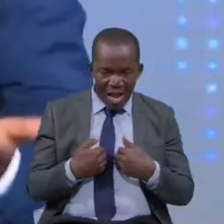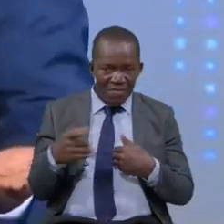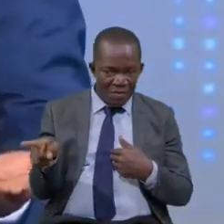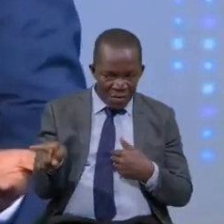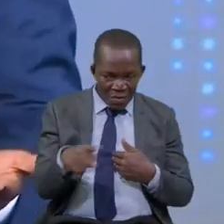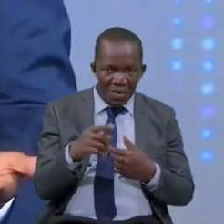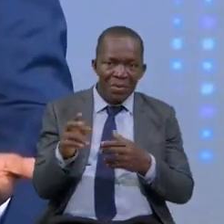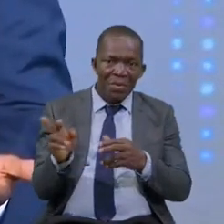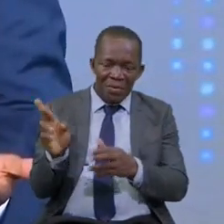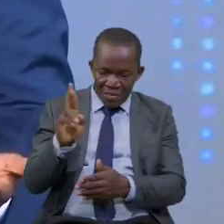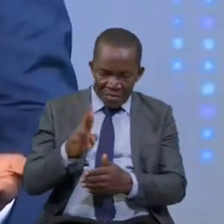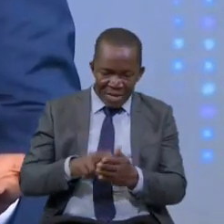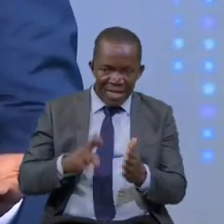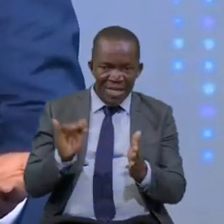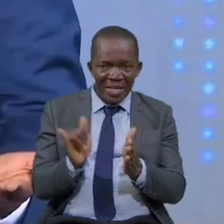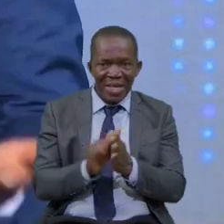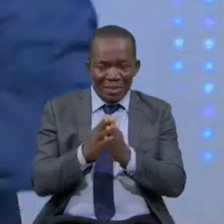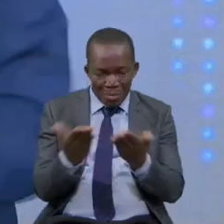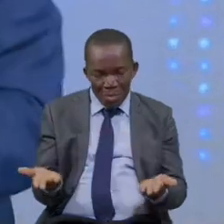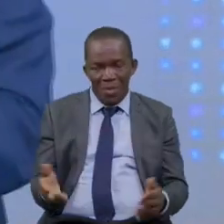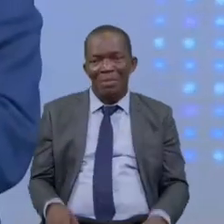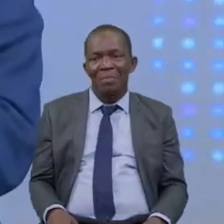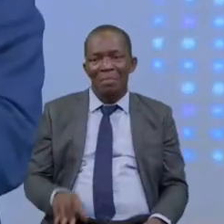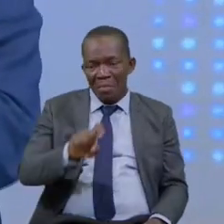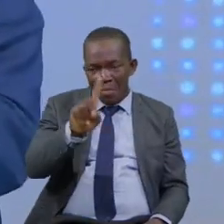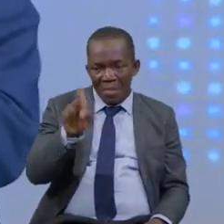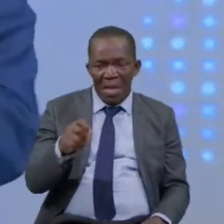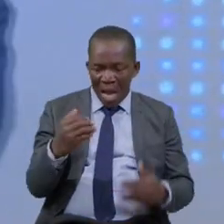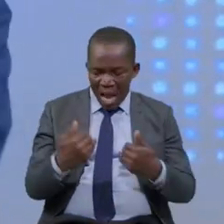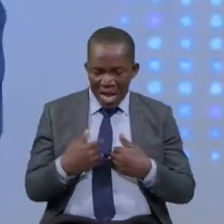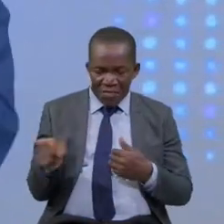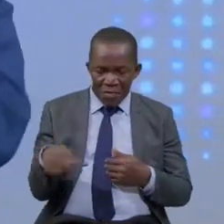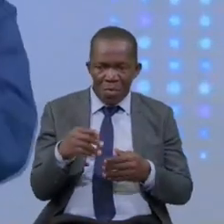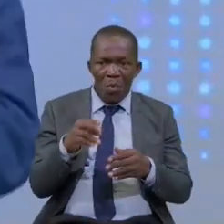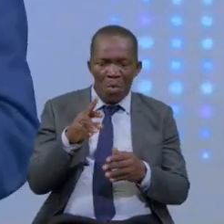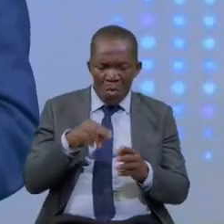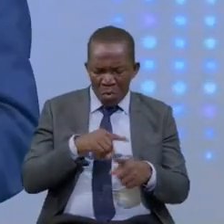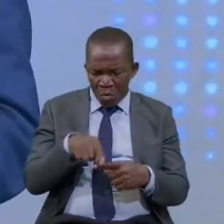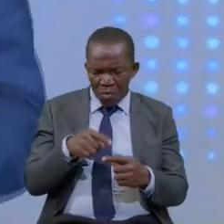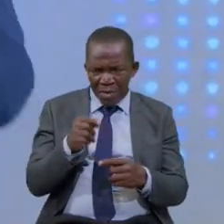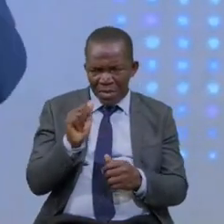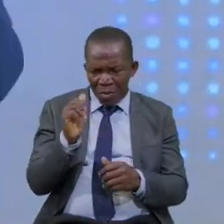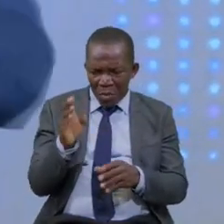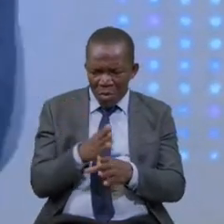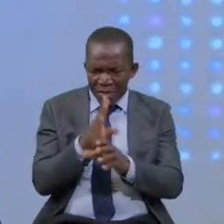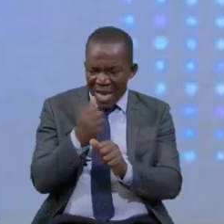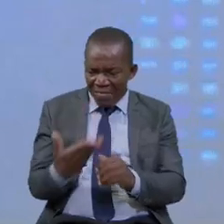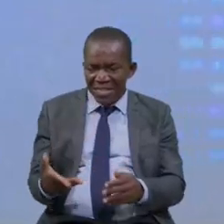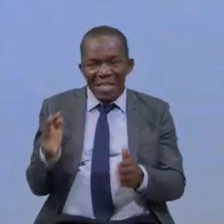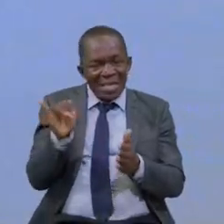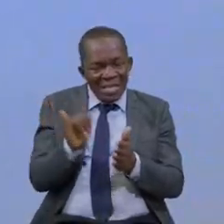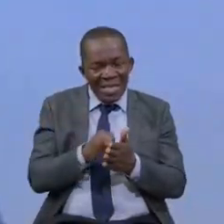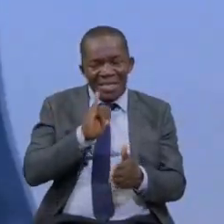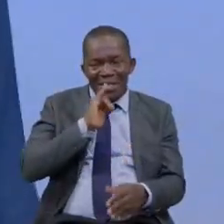Est-ce que tu as même ouvert le livre? Est-ce que tu as obtenu tout ce qui est dans ce livre?